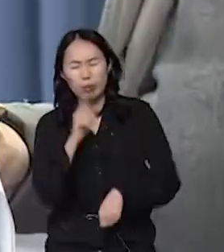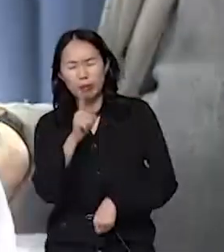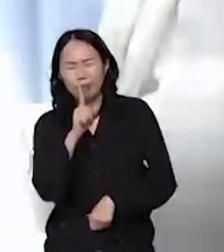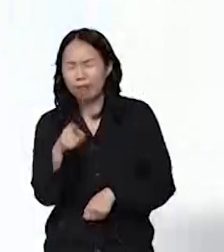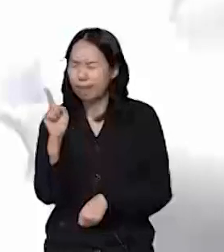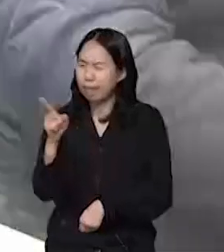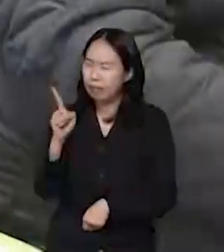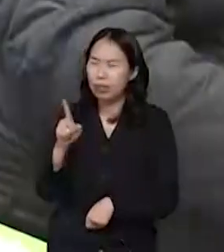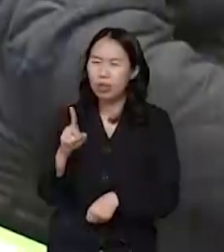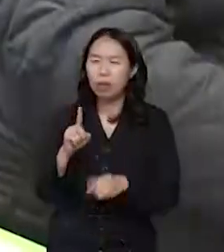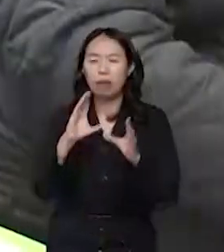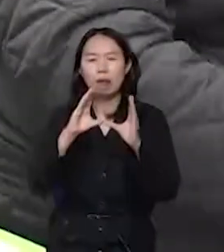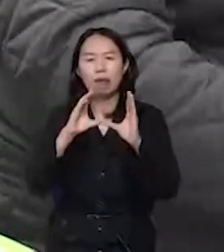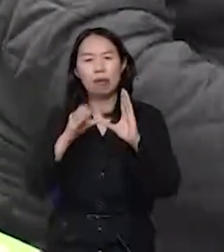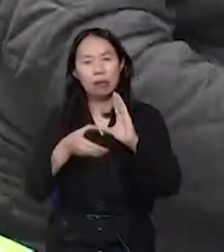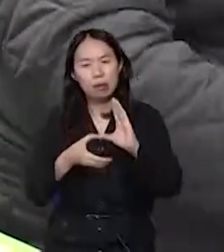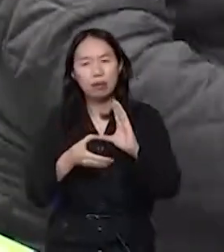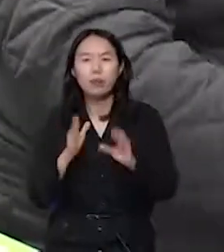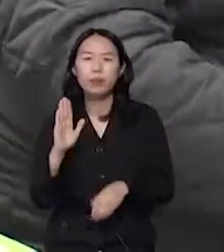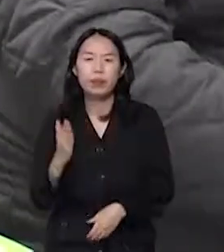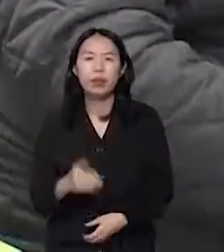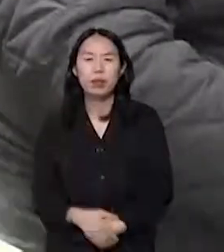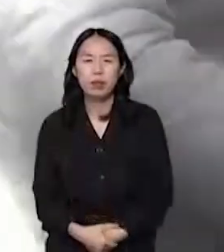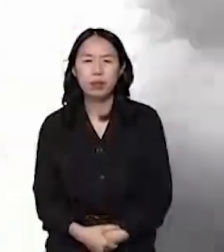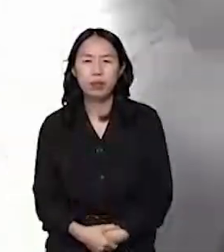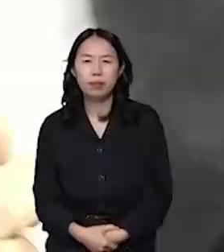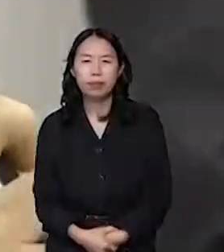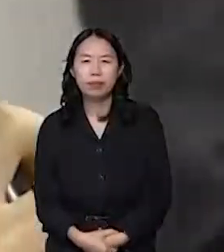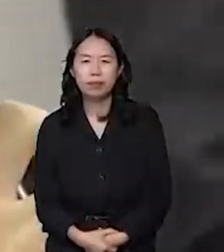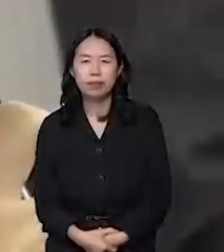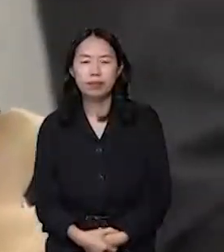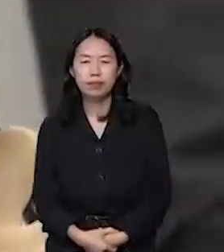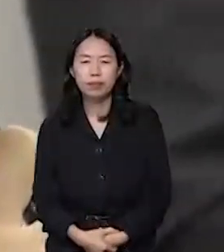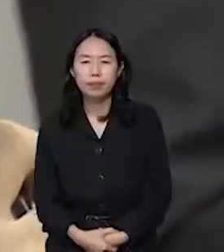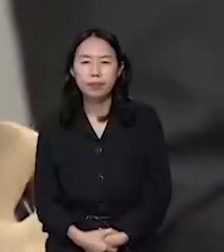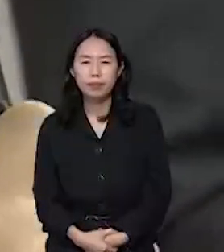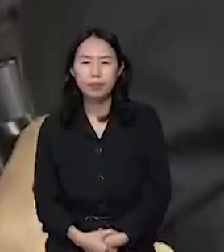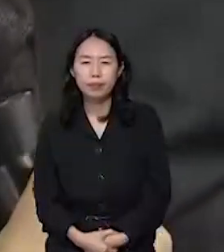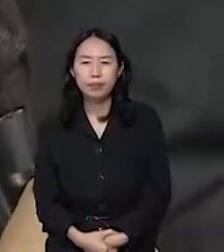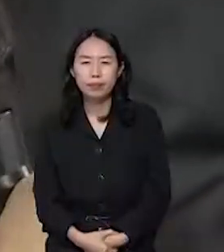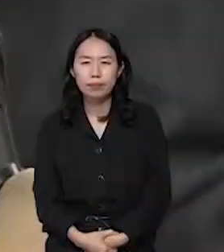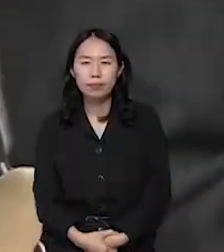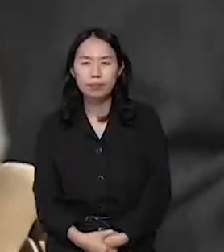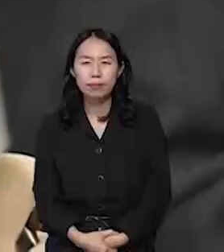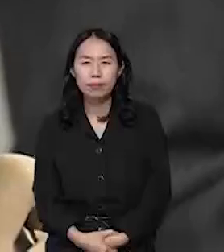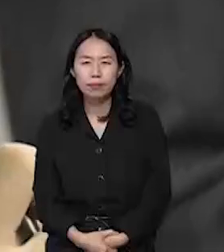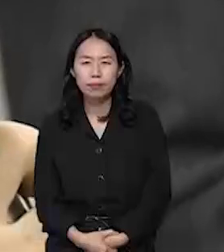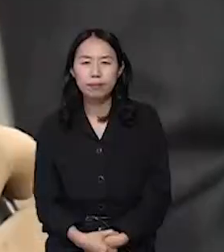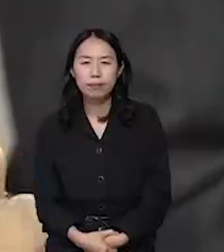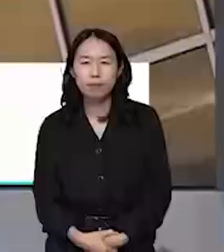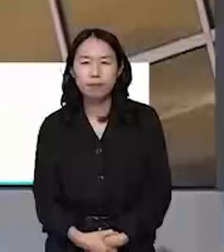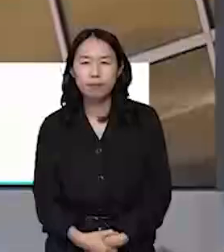따지면서 불통만 재확인했다는 평가가 나옵니다. KBC 정의진입니다.